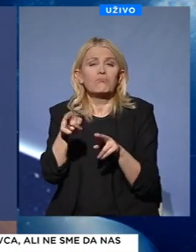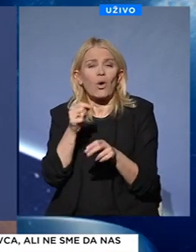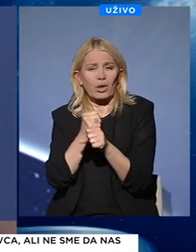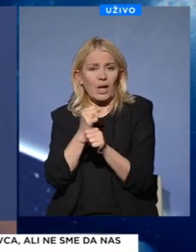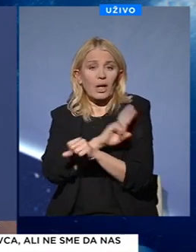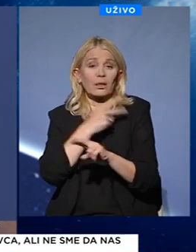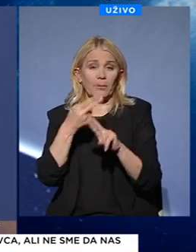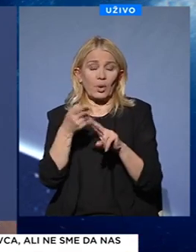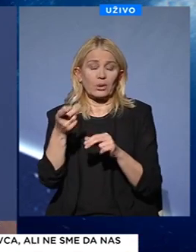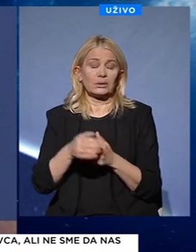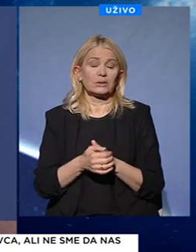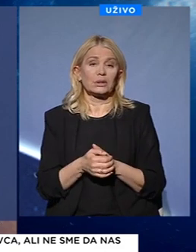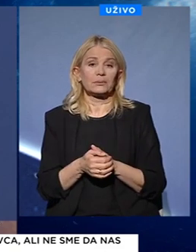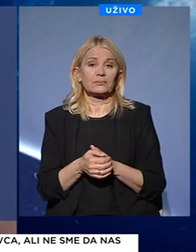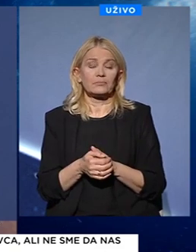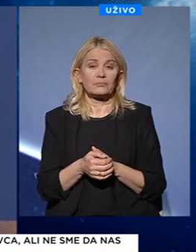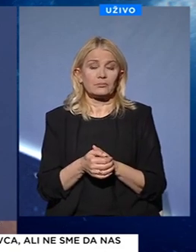funkcioniše.